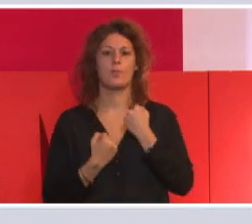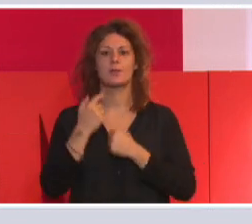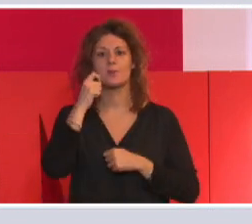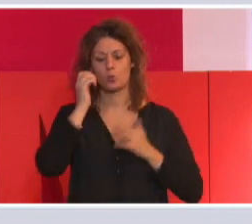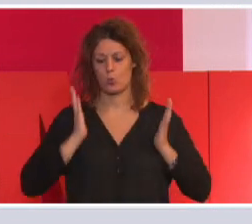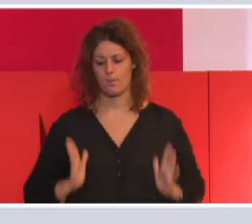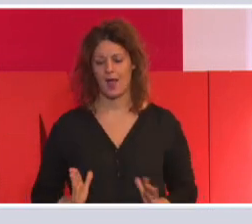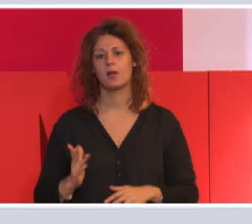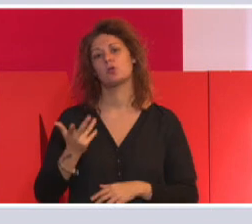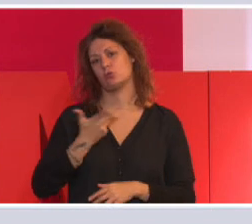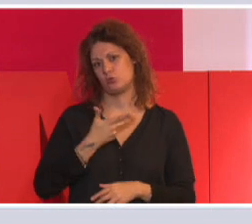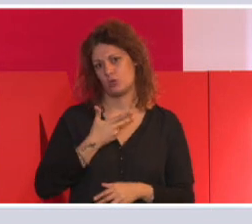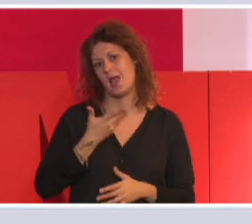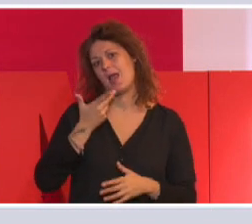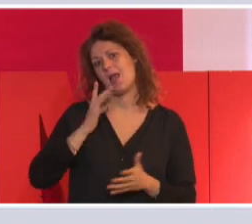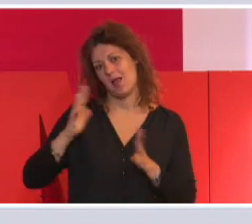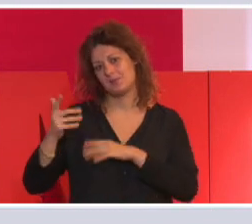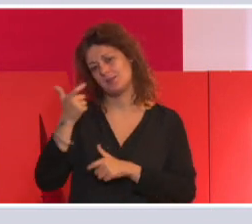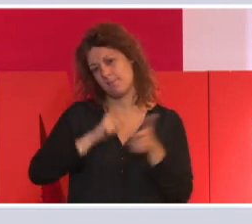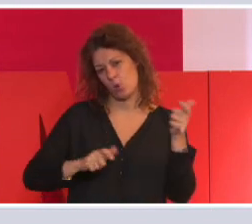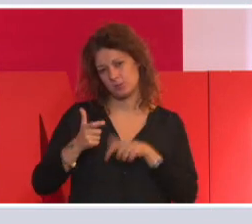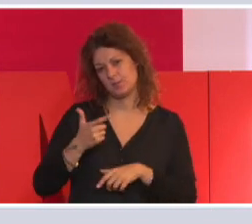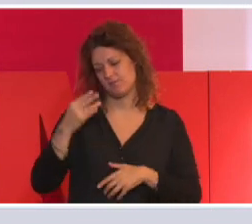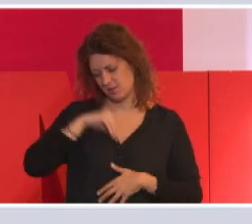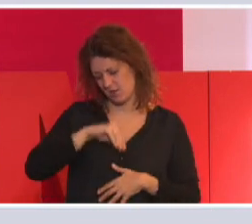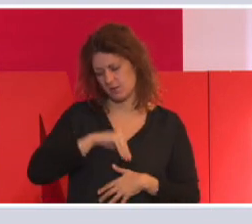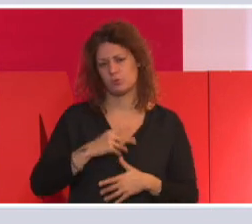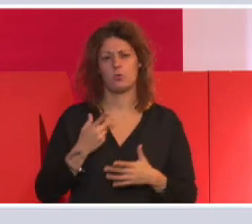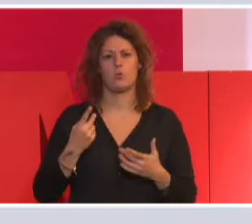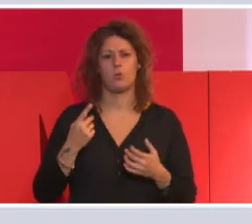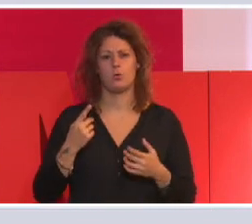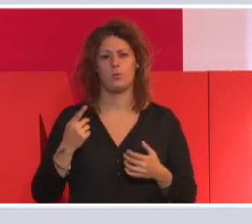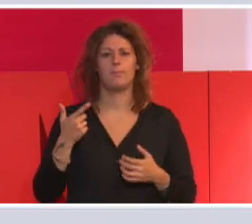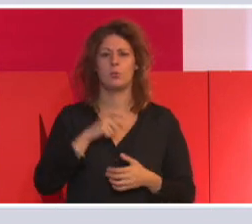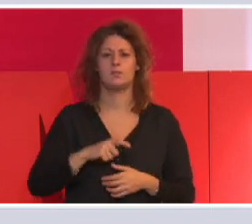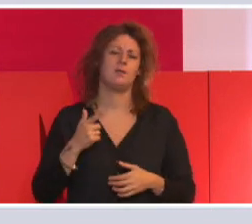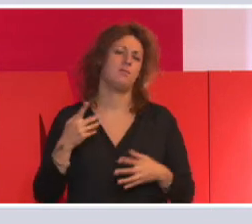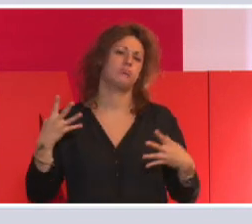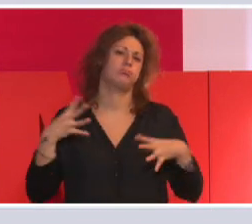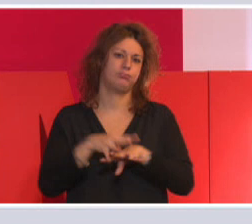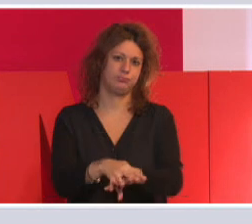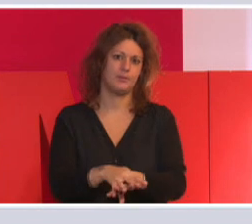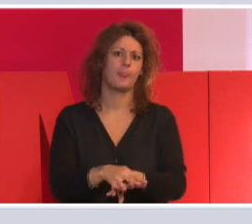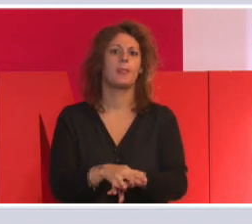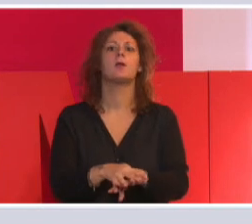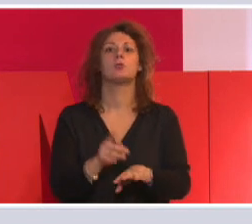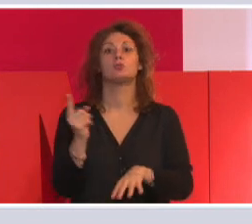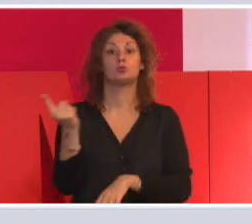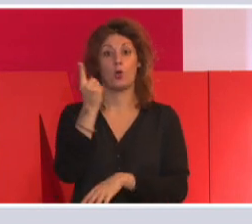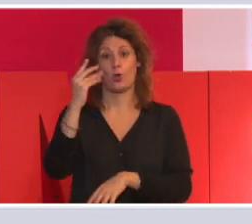che si interfacciano tra loro quello che mi interessa maggiormente è e qui mi aiuta